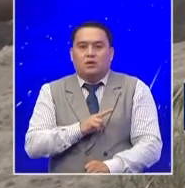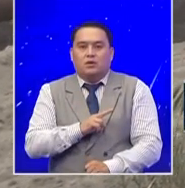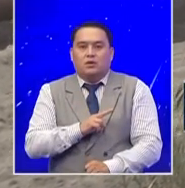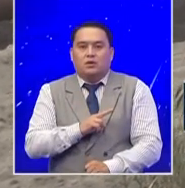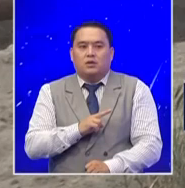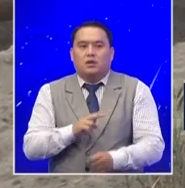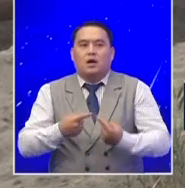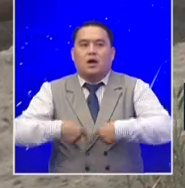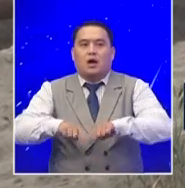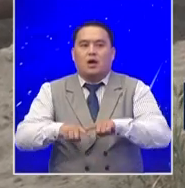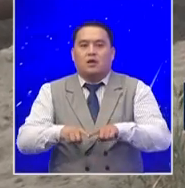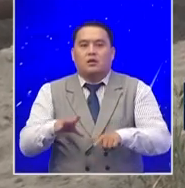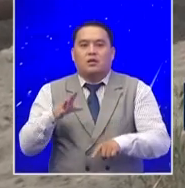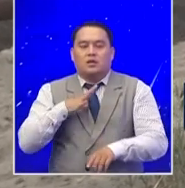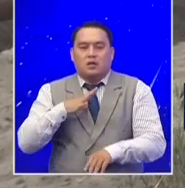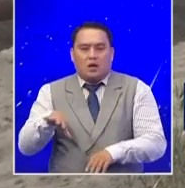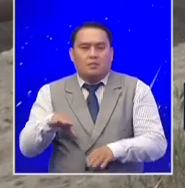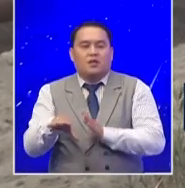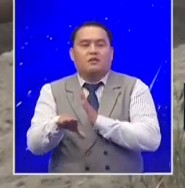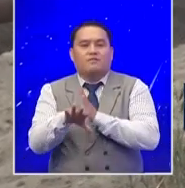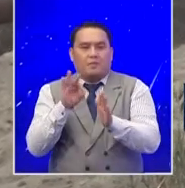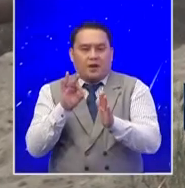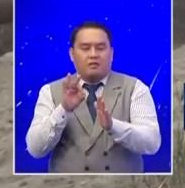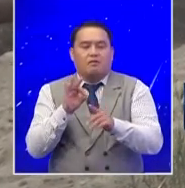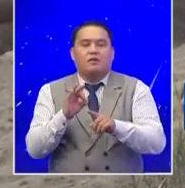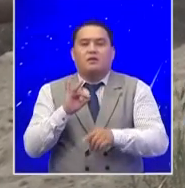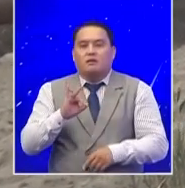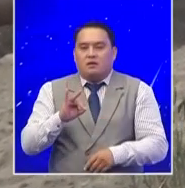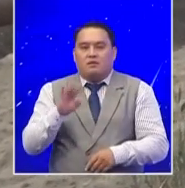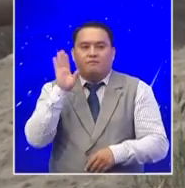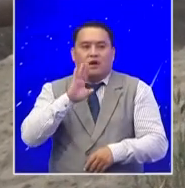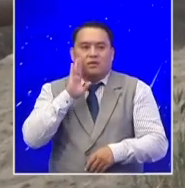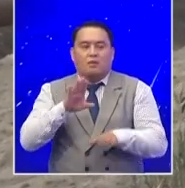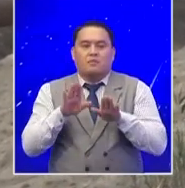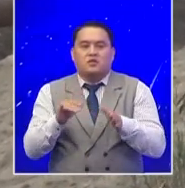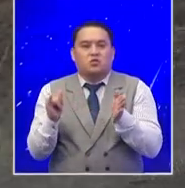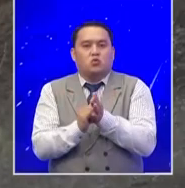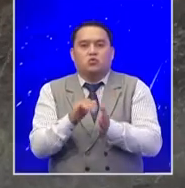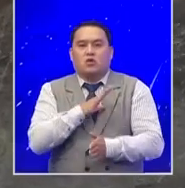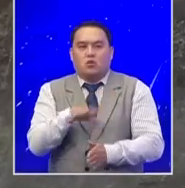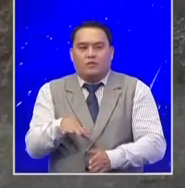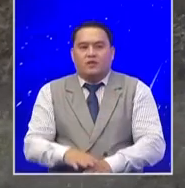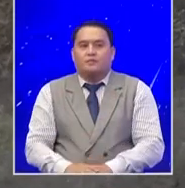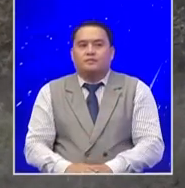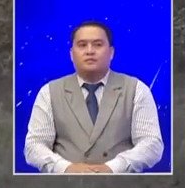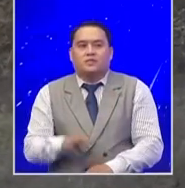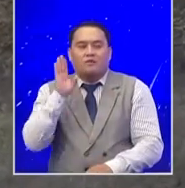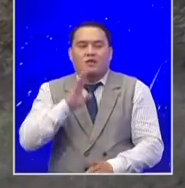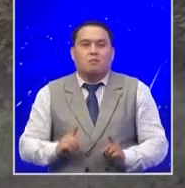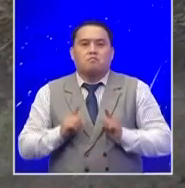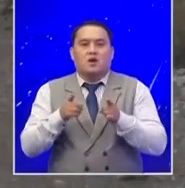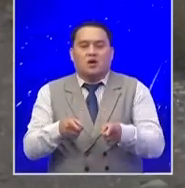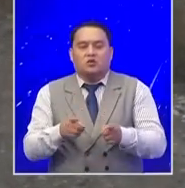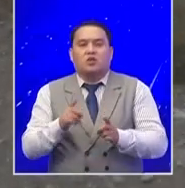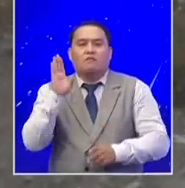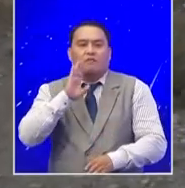карьер не был определен, поэтому и вода не остановлена. На хвостохранилище поступает только